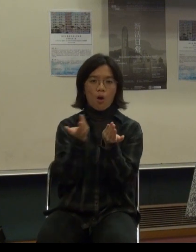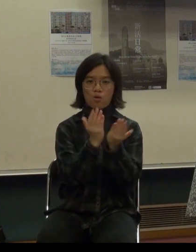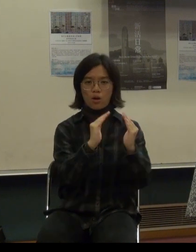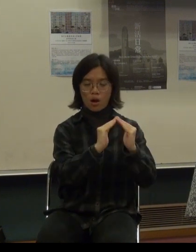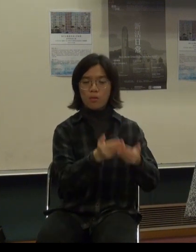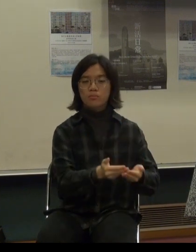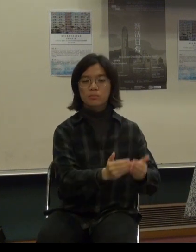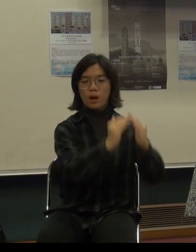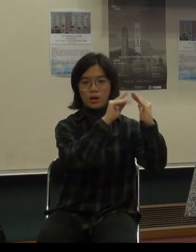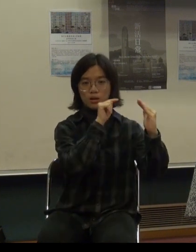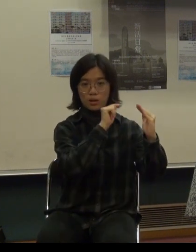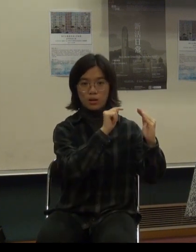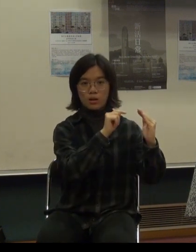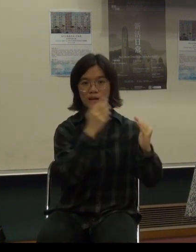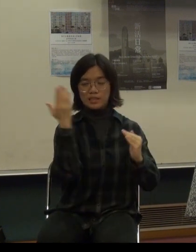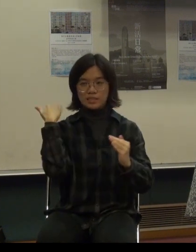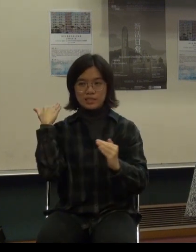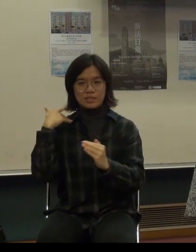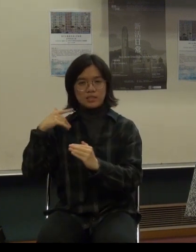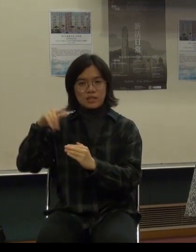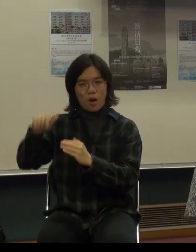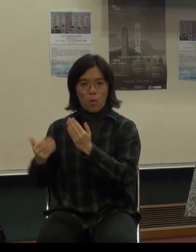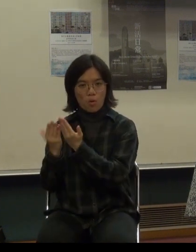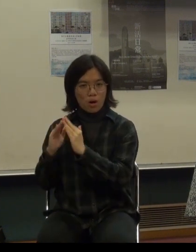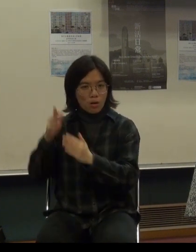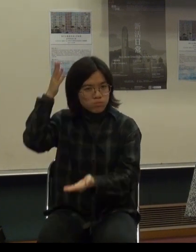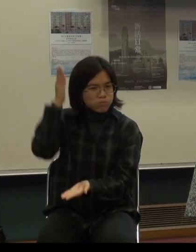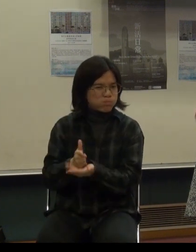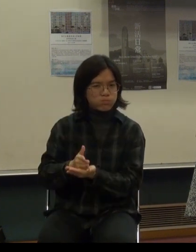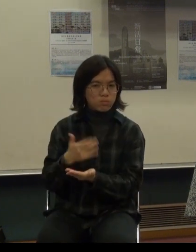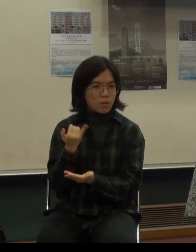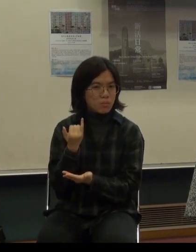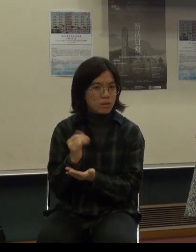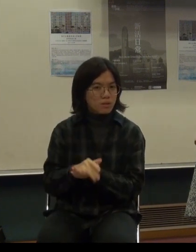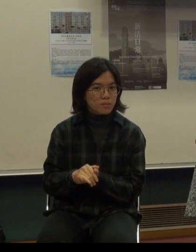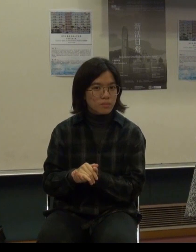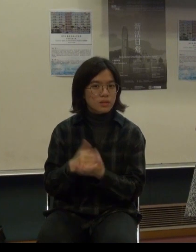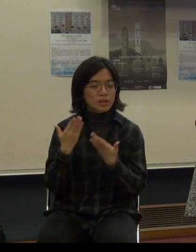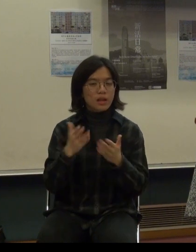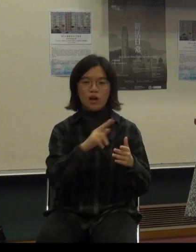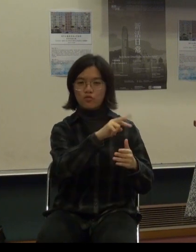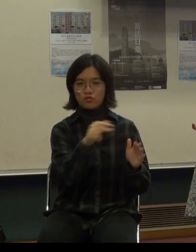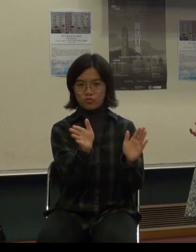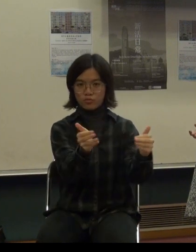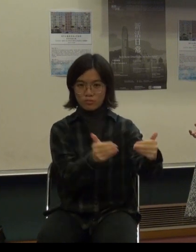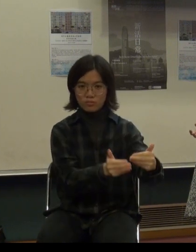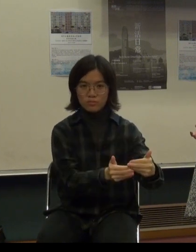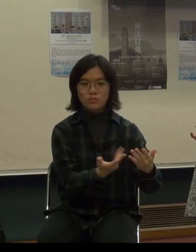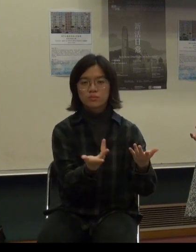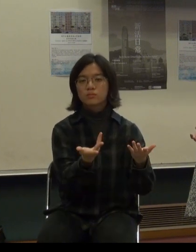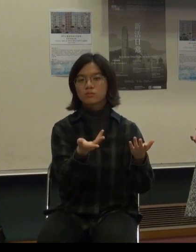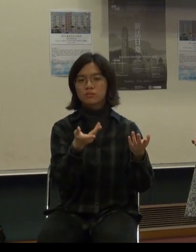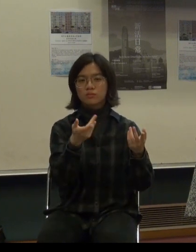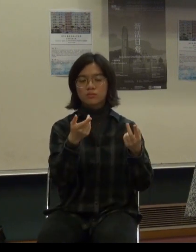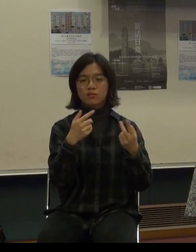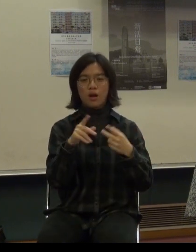校同我哋而家頭先見到嗰啲學校係咪已經唔同曬咧？我哋而家起嘅游泳池，起